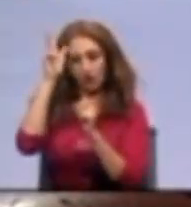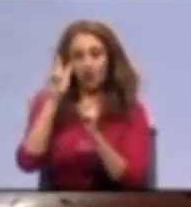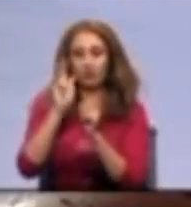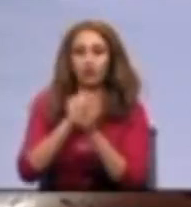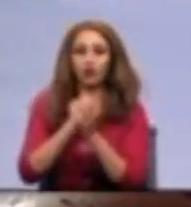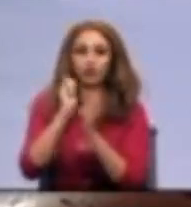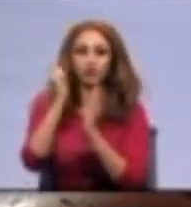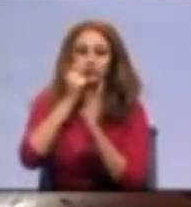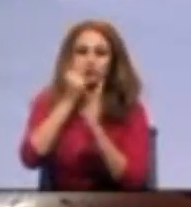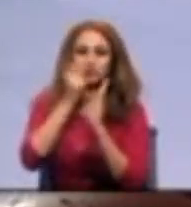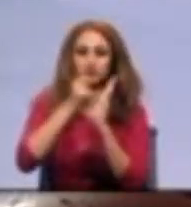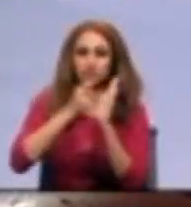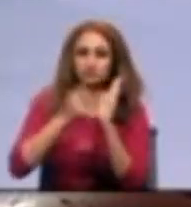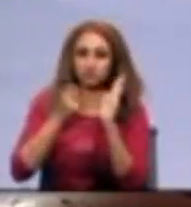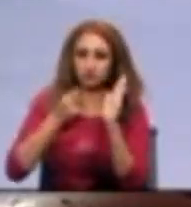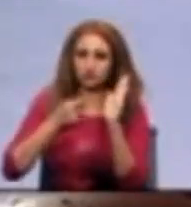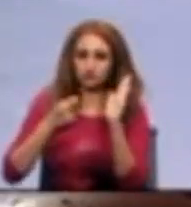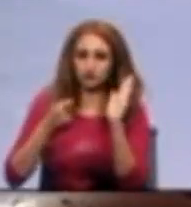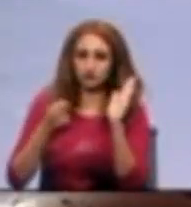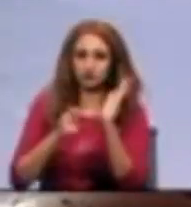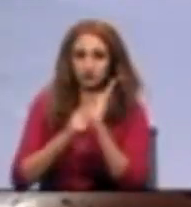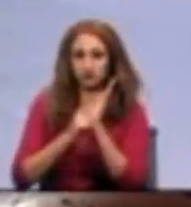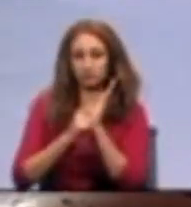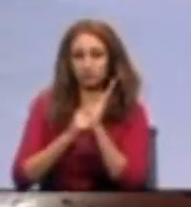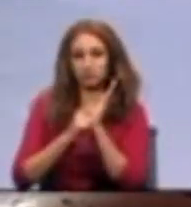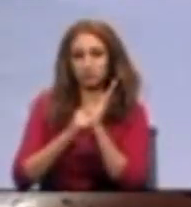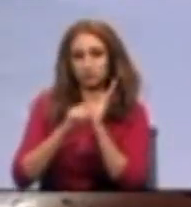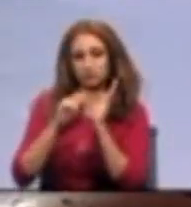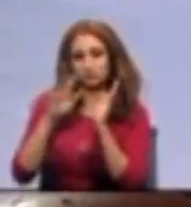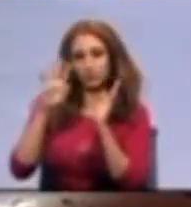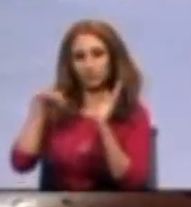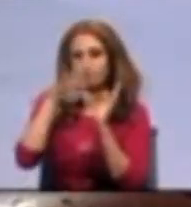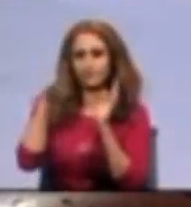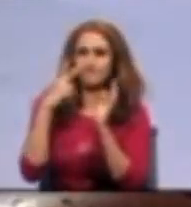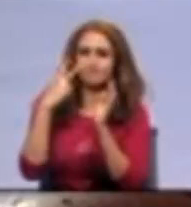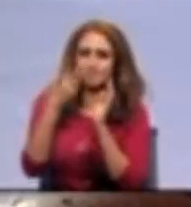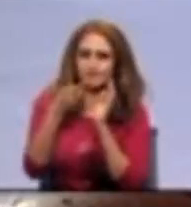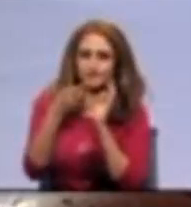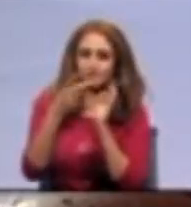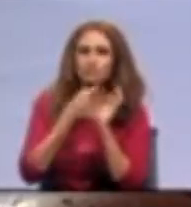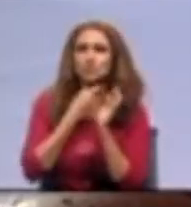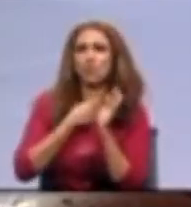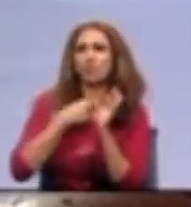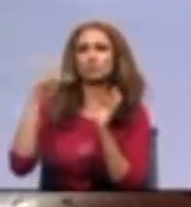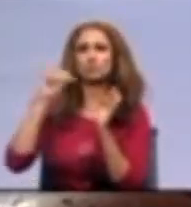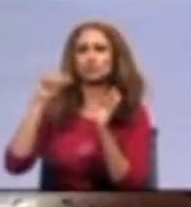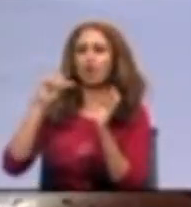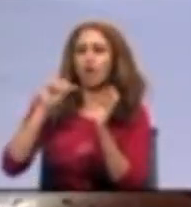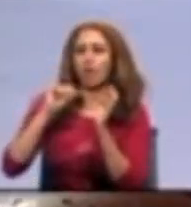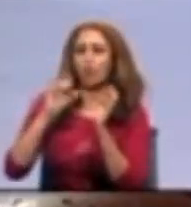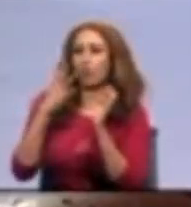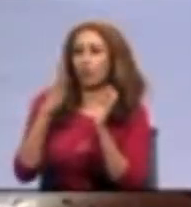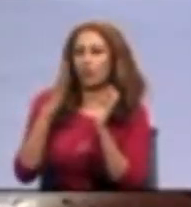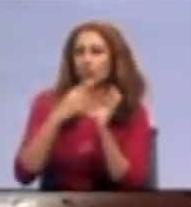بيوجع؟ يعني مثلا أنا البعض انتقد الغنية، كانت بعد ما نزلت، إنه صوتي مش حلو